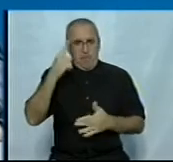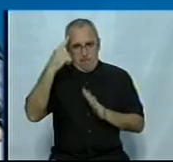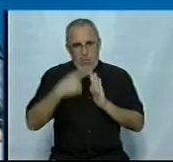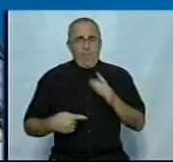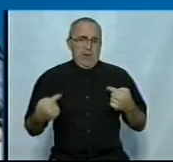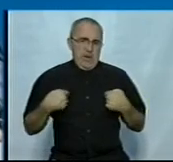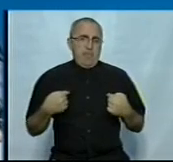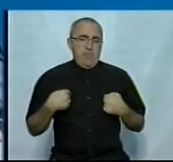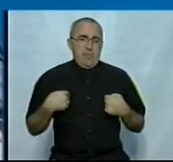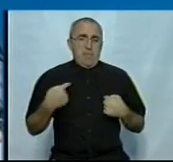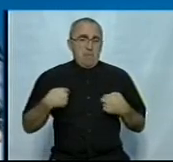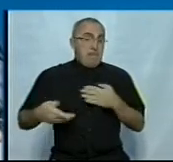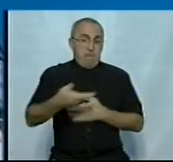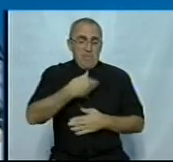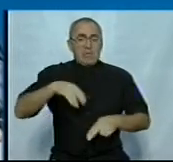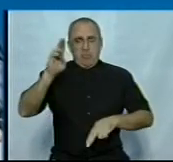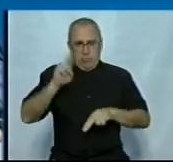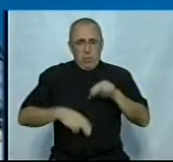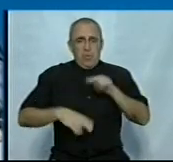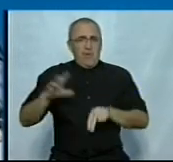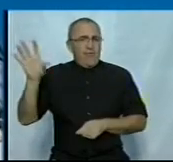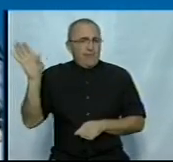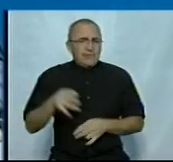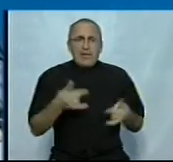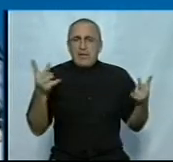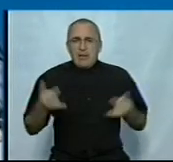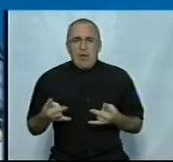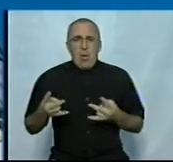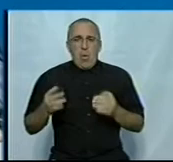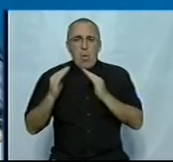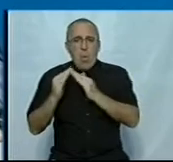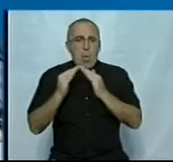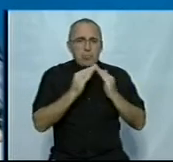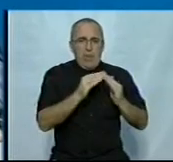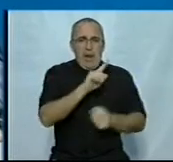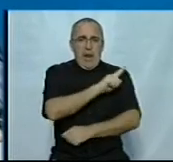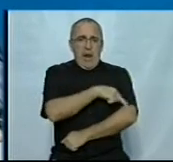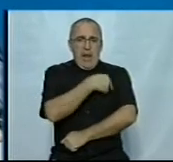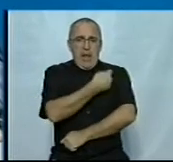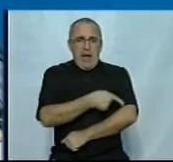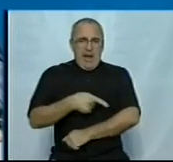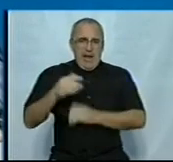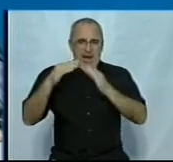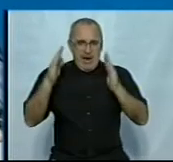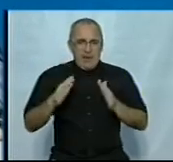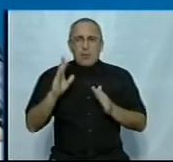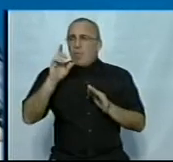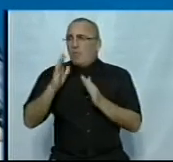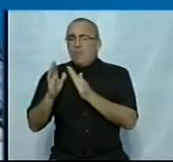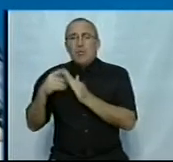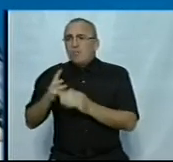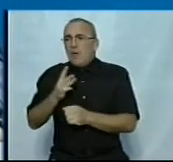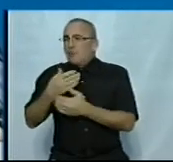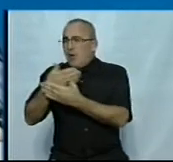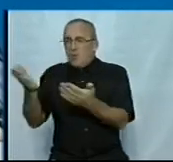мені, ми збудуємо всі необхідні корпуси лікарень. Я бажаю, щоб люди туди не попадали. Хай вони